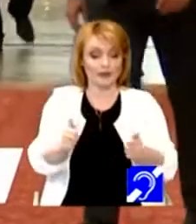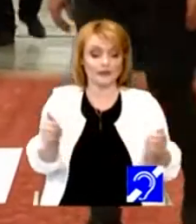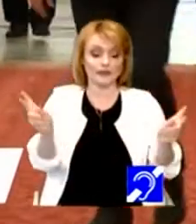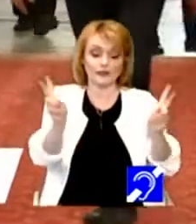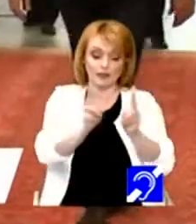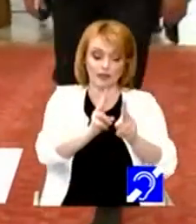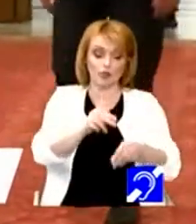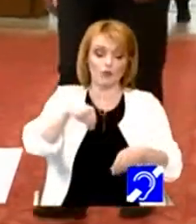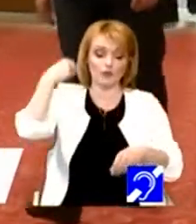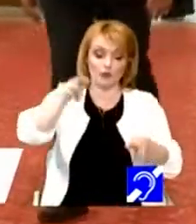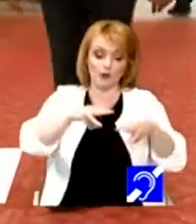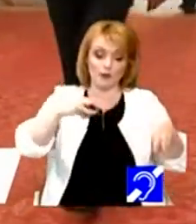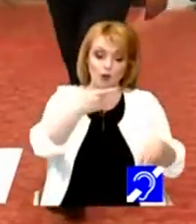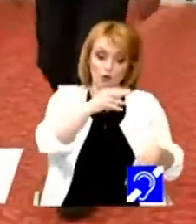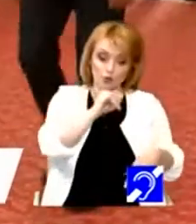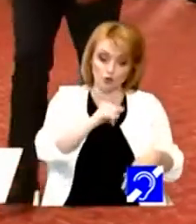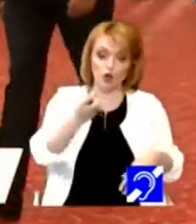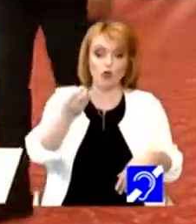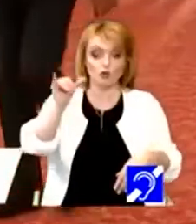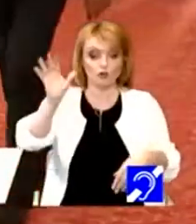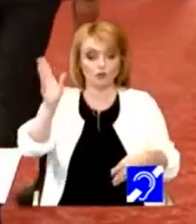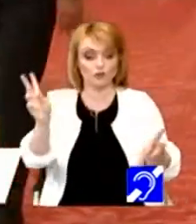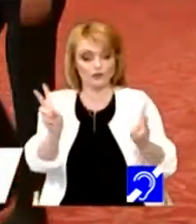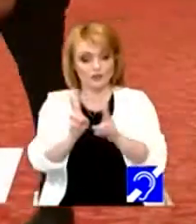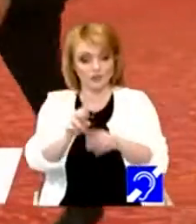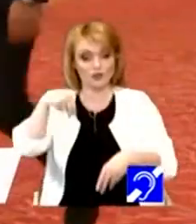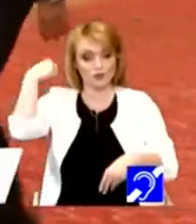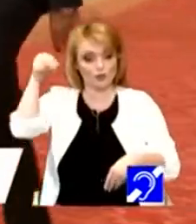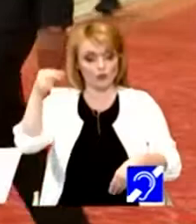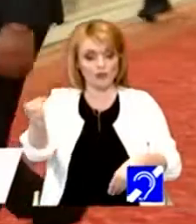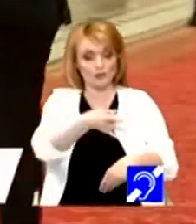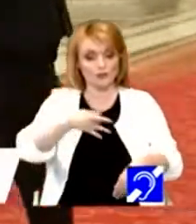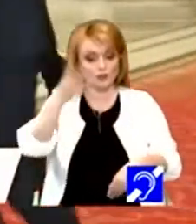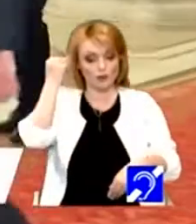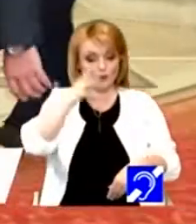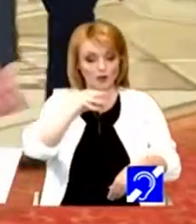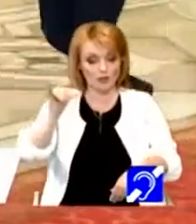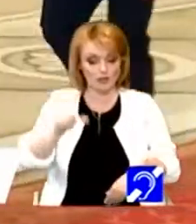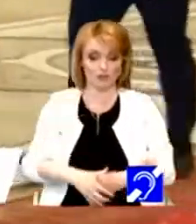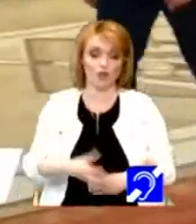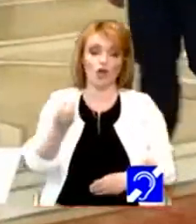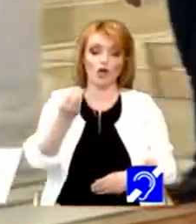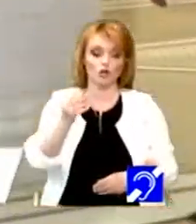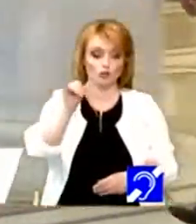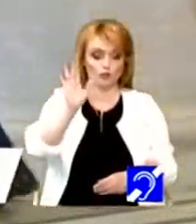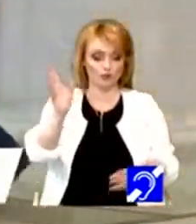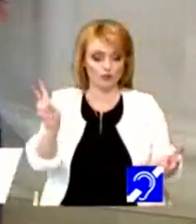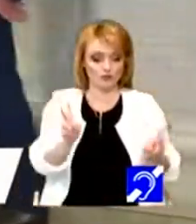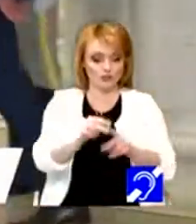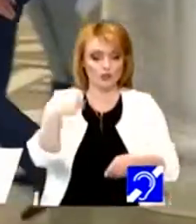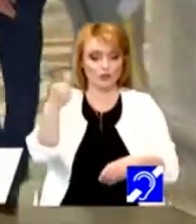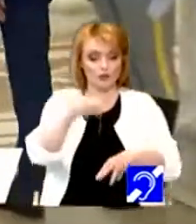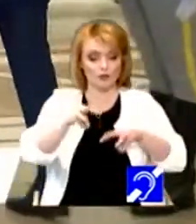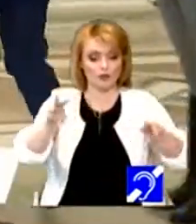Igor Grosu, oficialul de la București va mai avea întrevederi cu președintele Republicii Moldova, Maia Sandu, și cu premierul